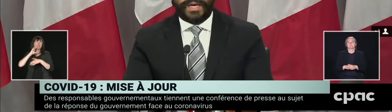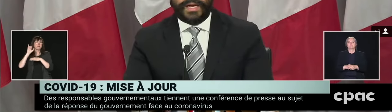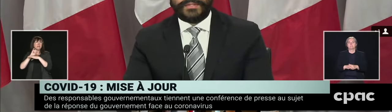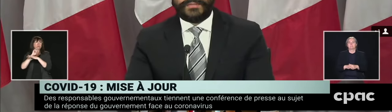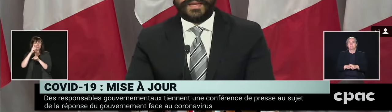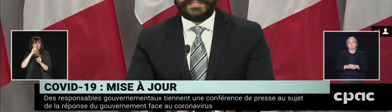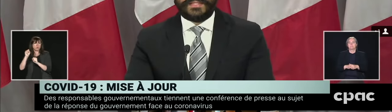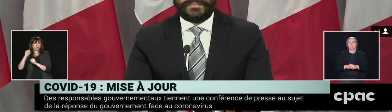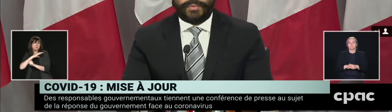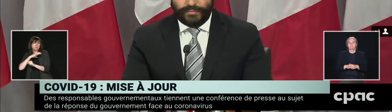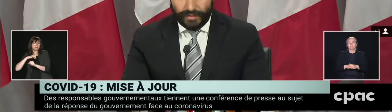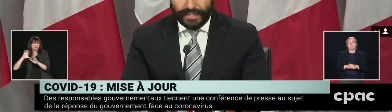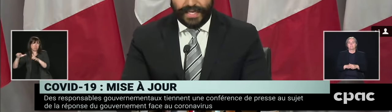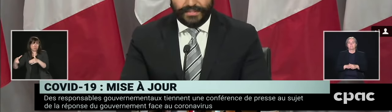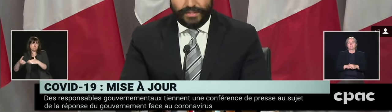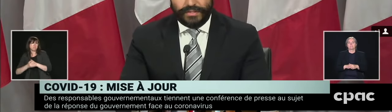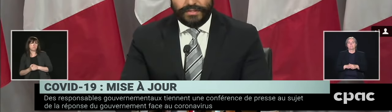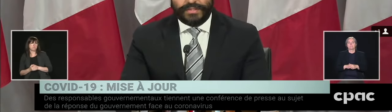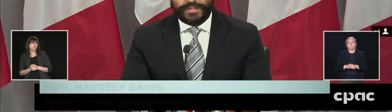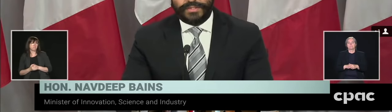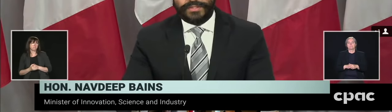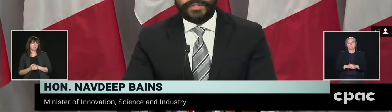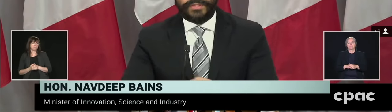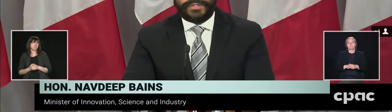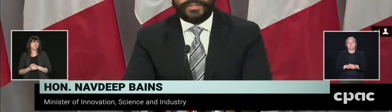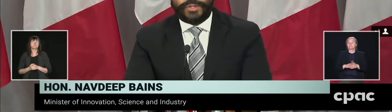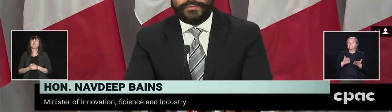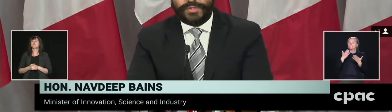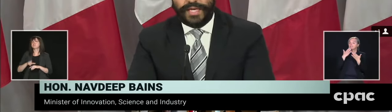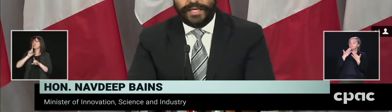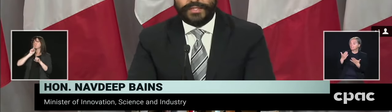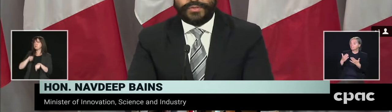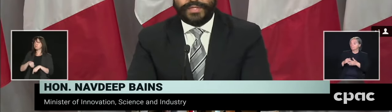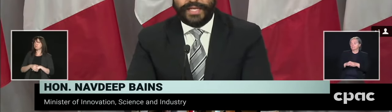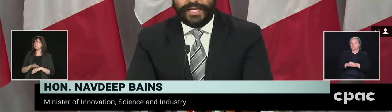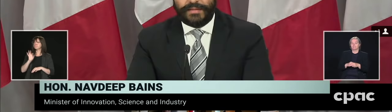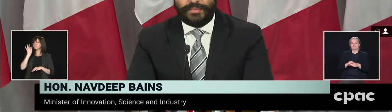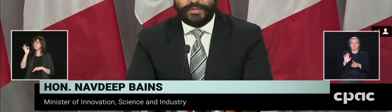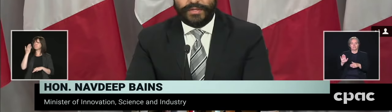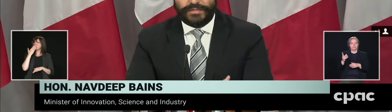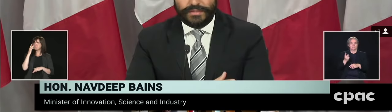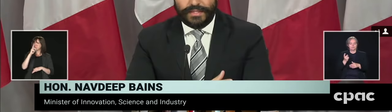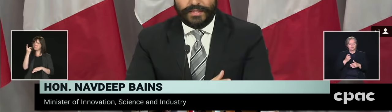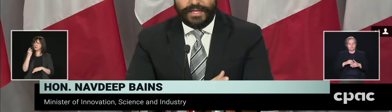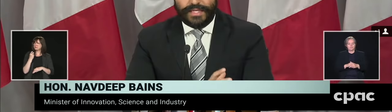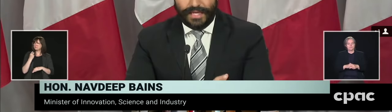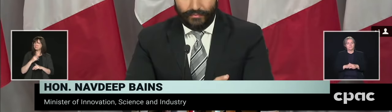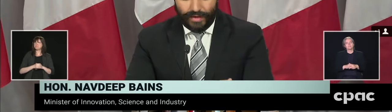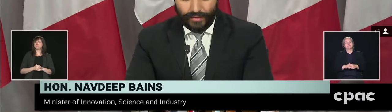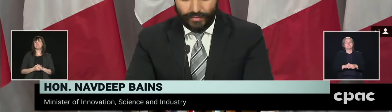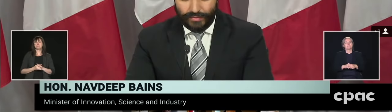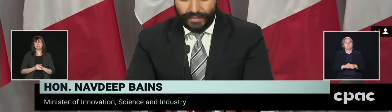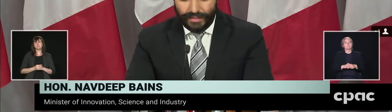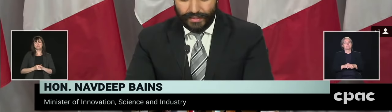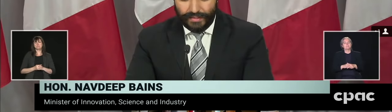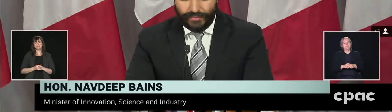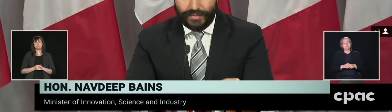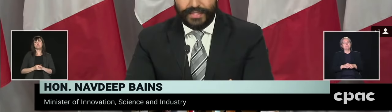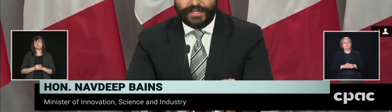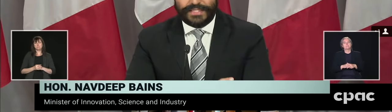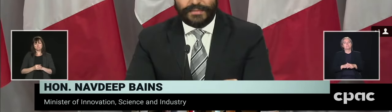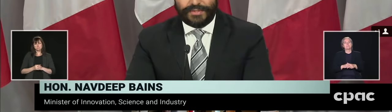Merci pour votre question. Je voudrais souligner l'importance d'avoir un